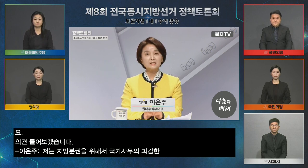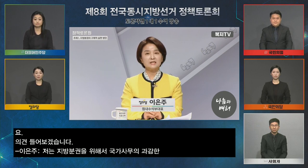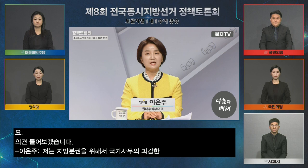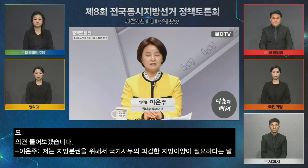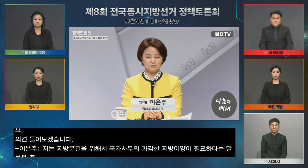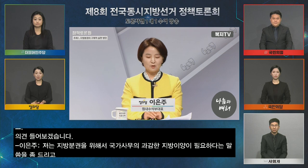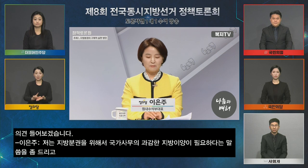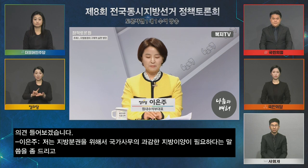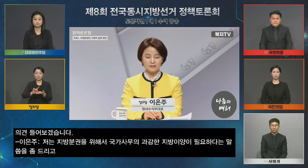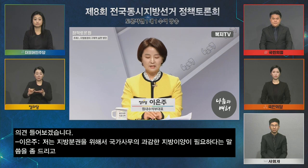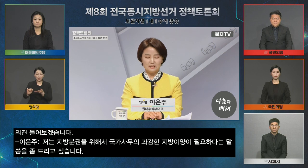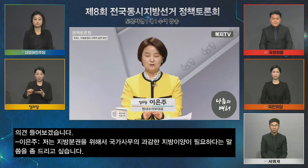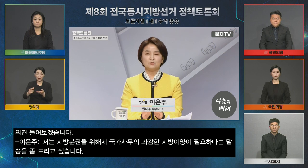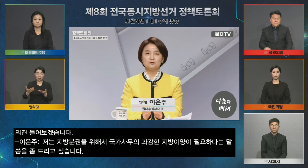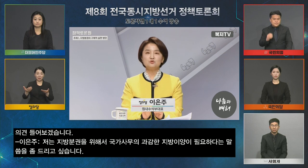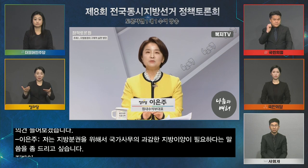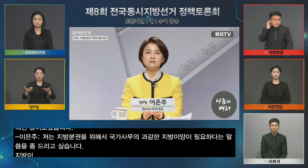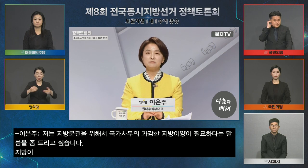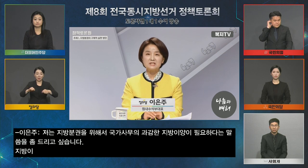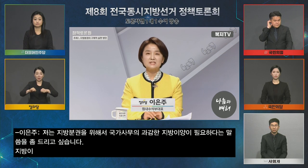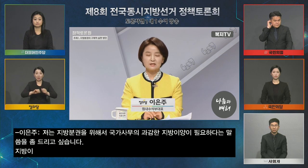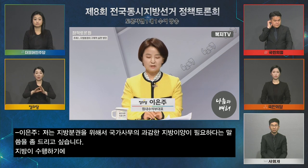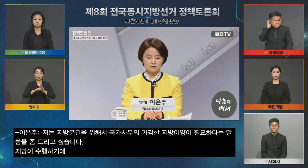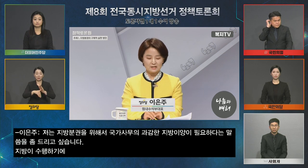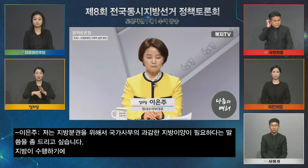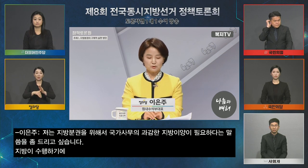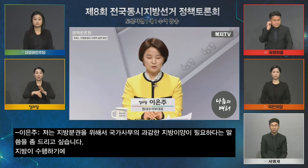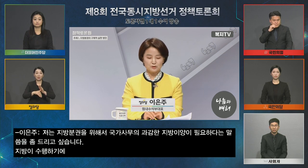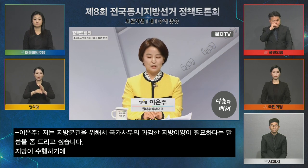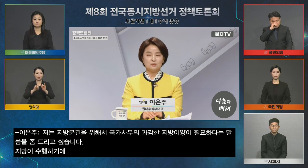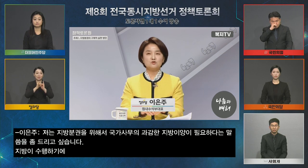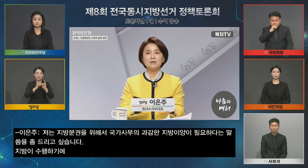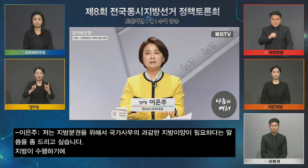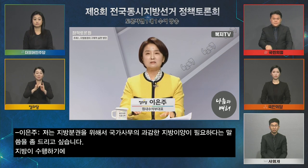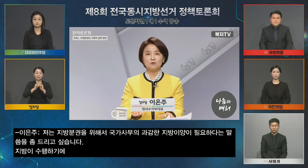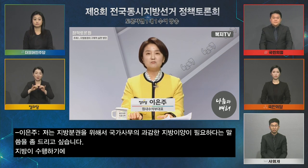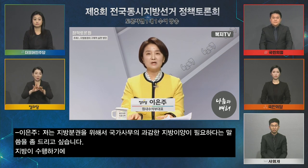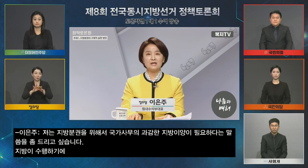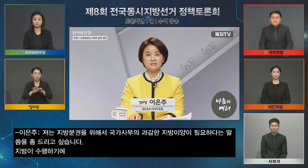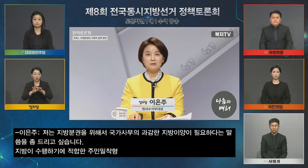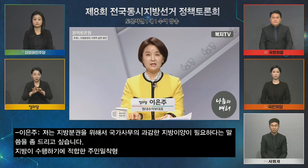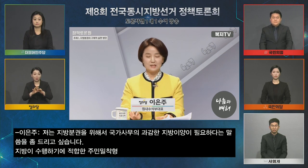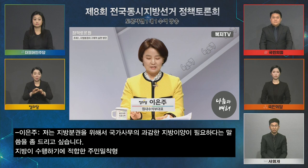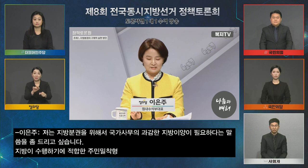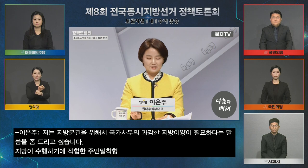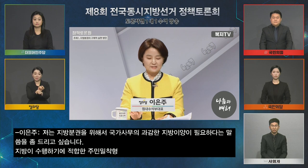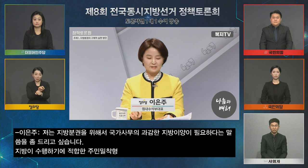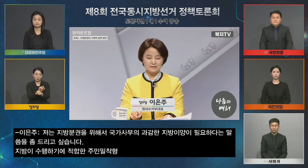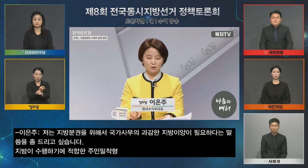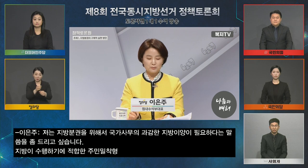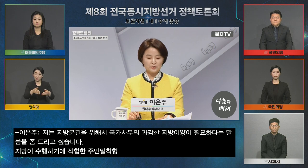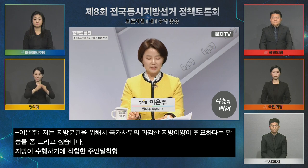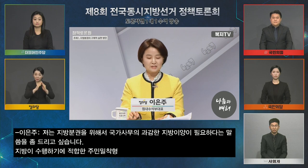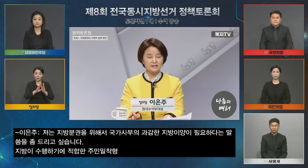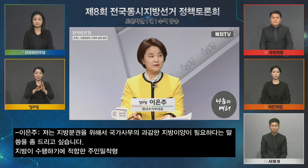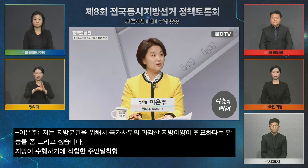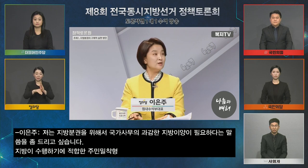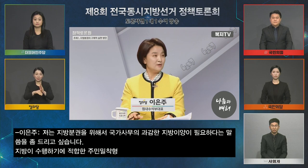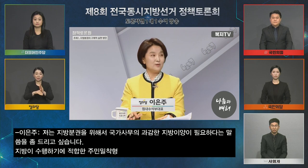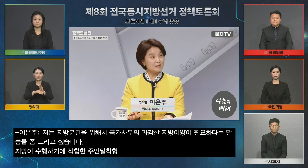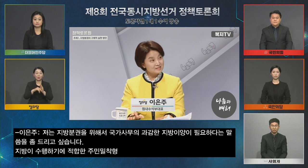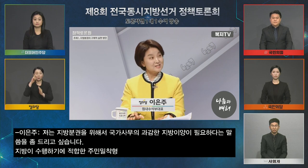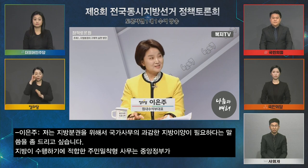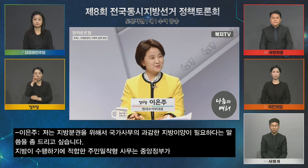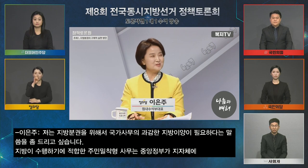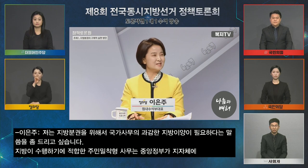수행하기에 적합한 주민밀착형 사무는 중앙정부가 지방의 지자체에 넘겨야 하는데요.